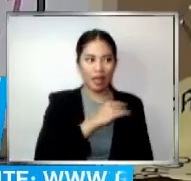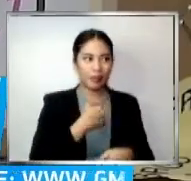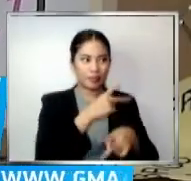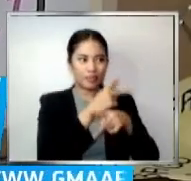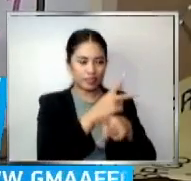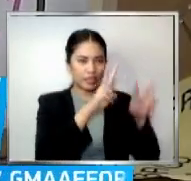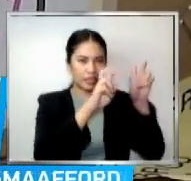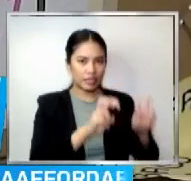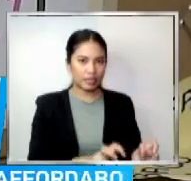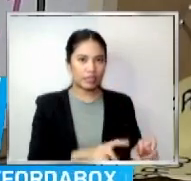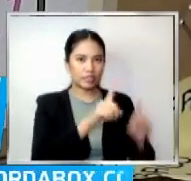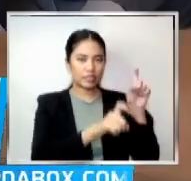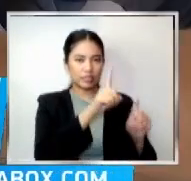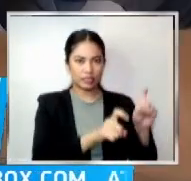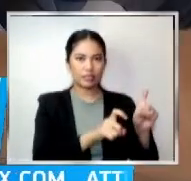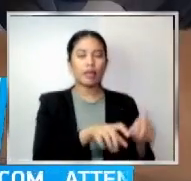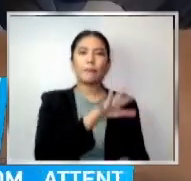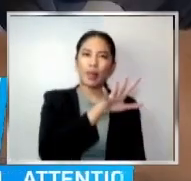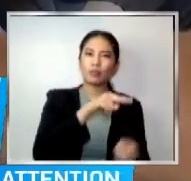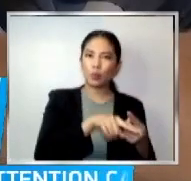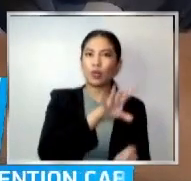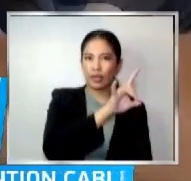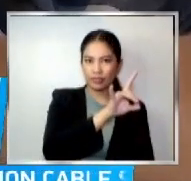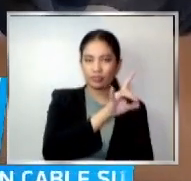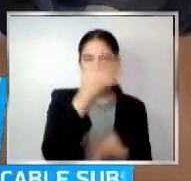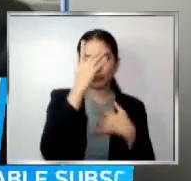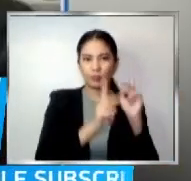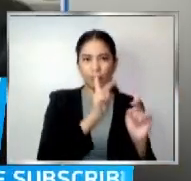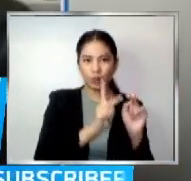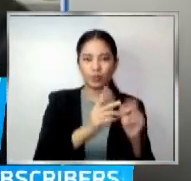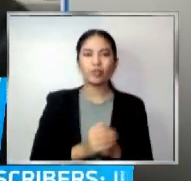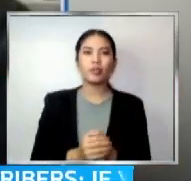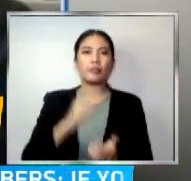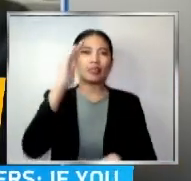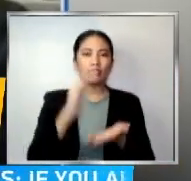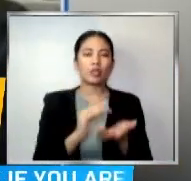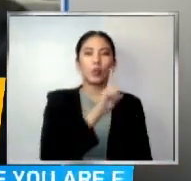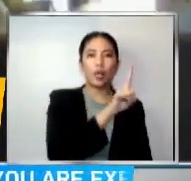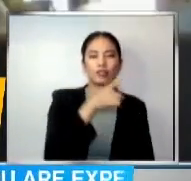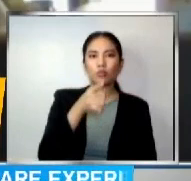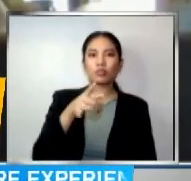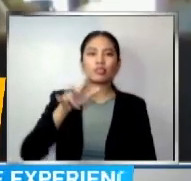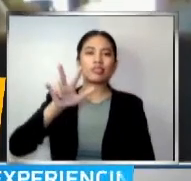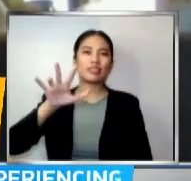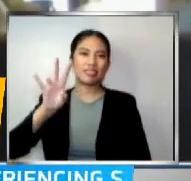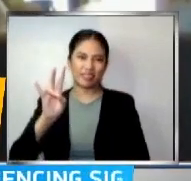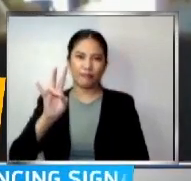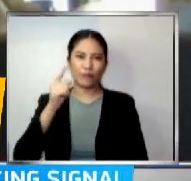1:15 ang standard contact tracing efficiency ratio mula sa 1:37. We're just trying to be realistic about it dahil